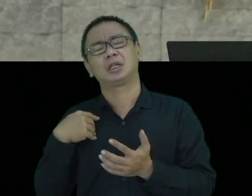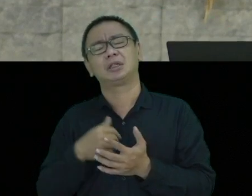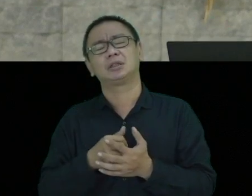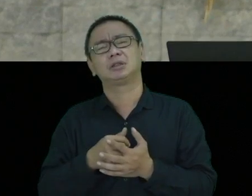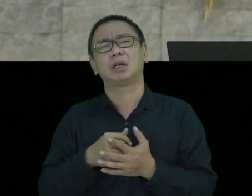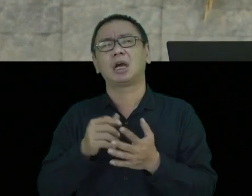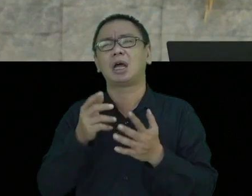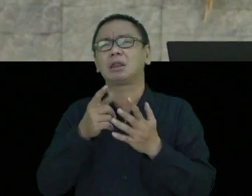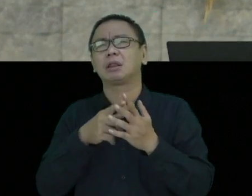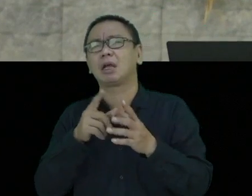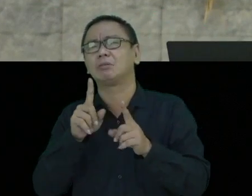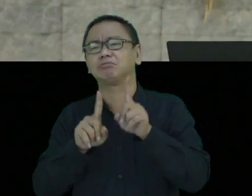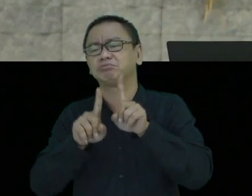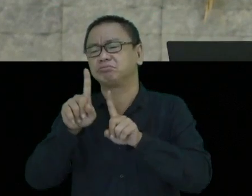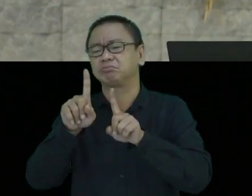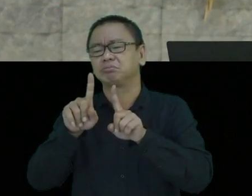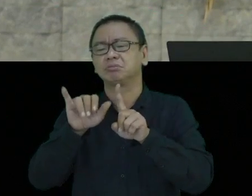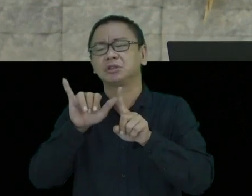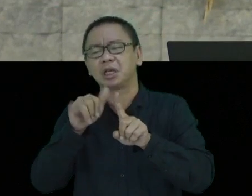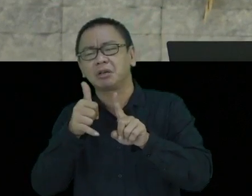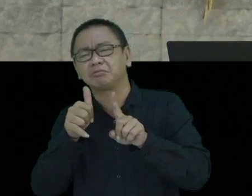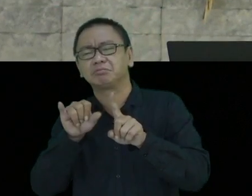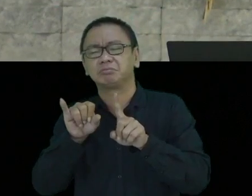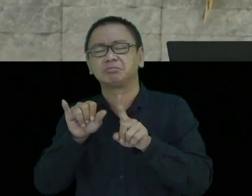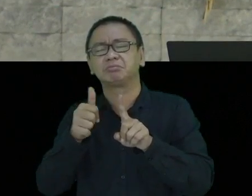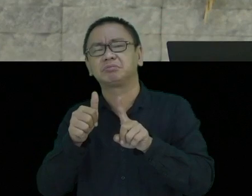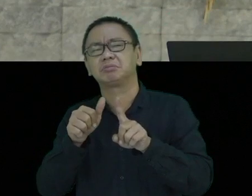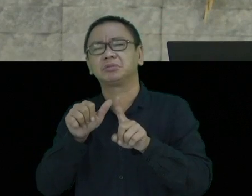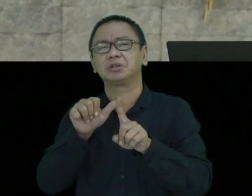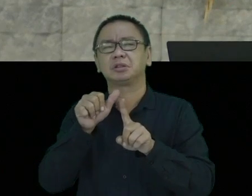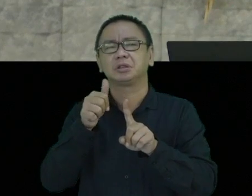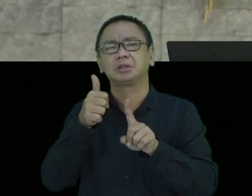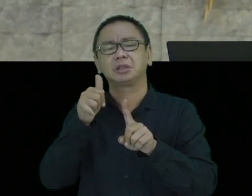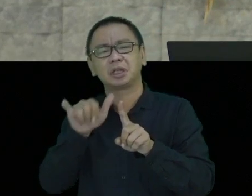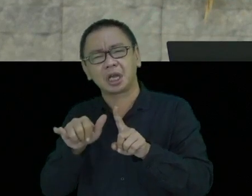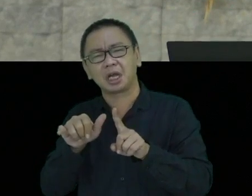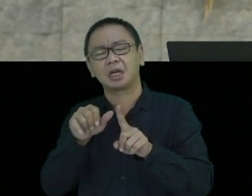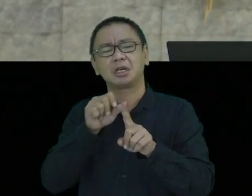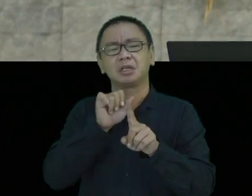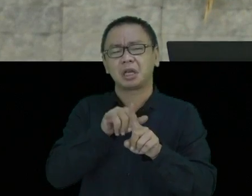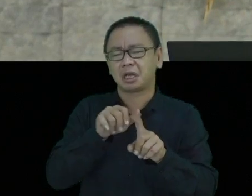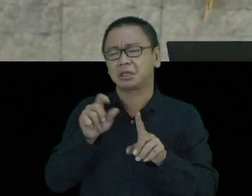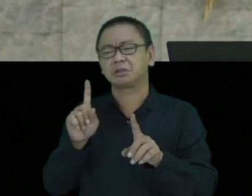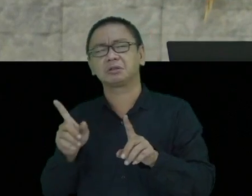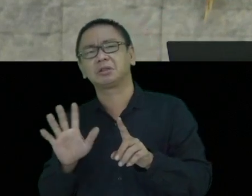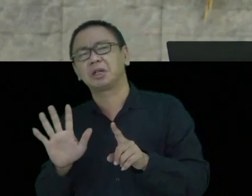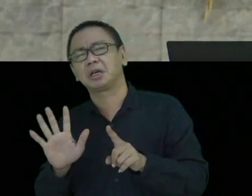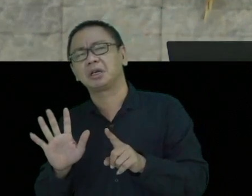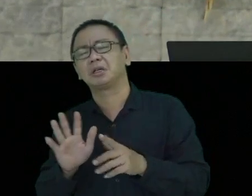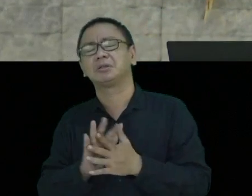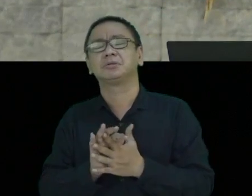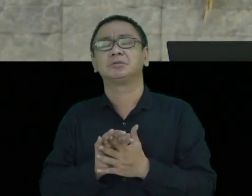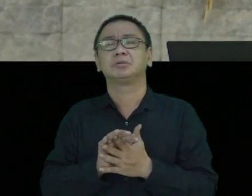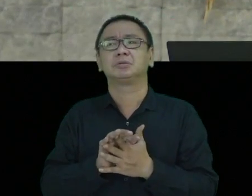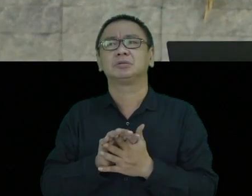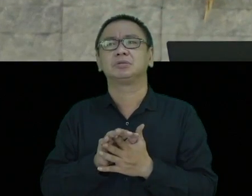tidak. Rasanya antara ada senang tetapi masih ada sejumlah beban